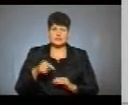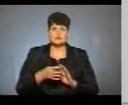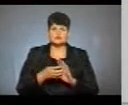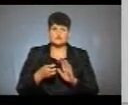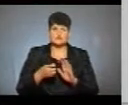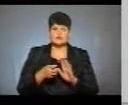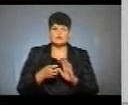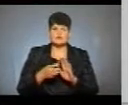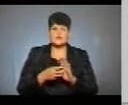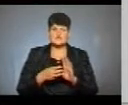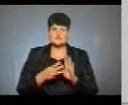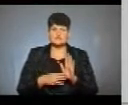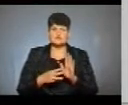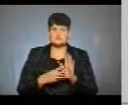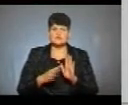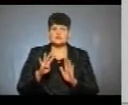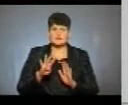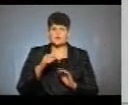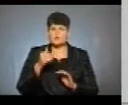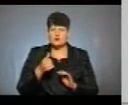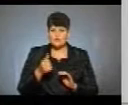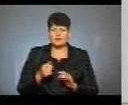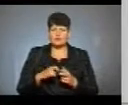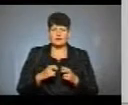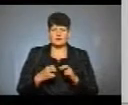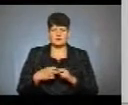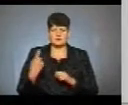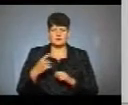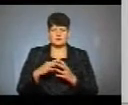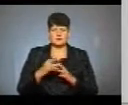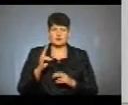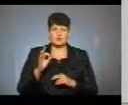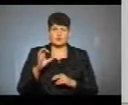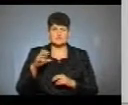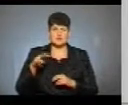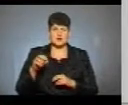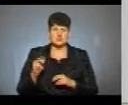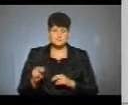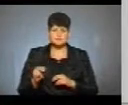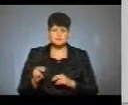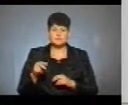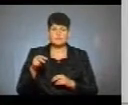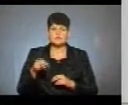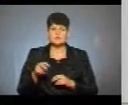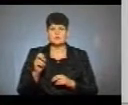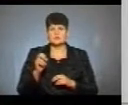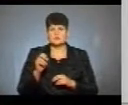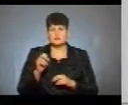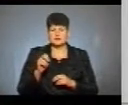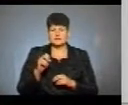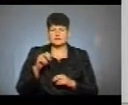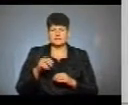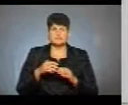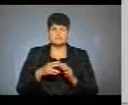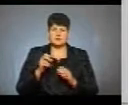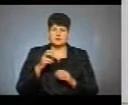серпня 1884 року в селі Космач Івано-Франківської області. У 1912 році працював місіонером